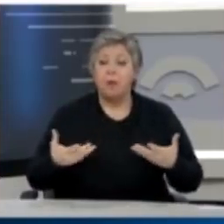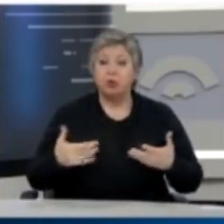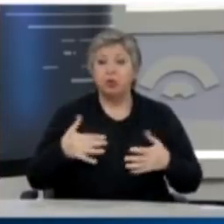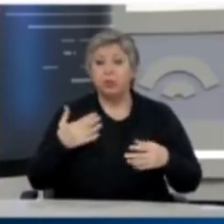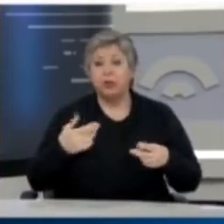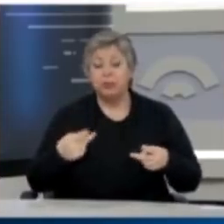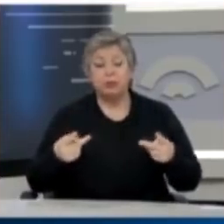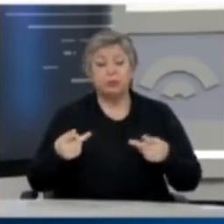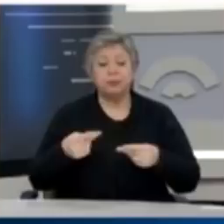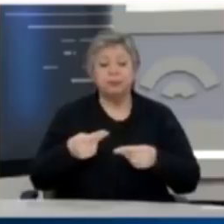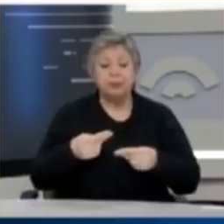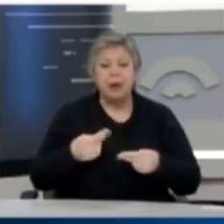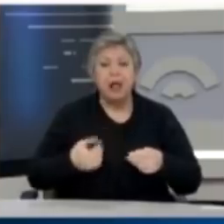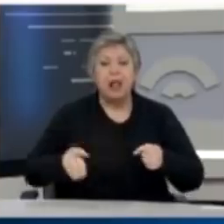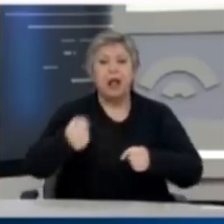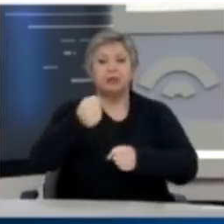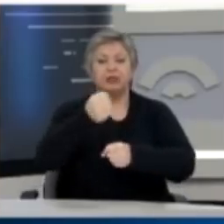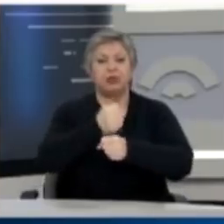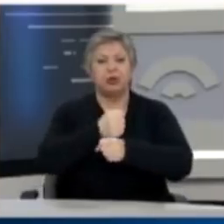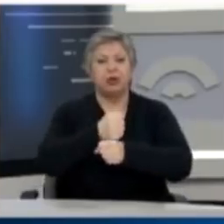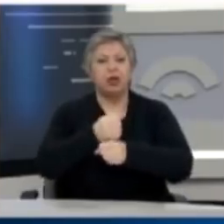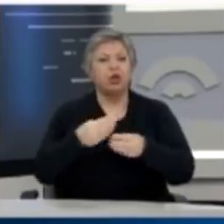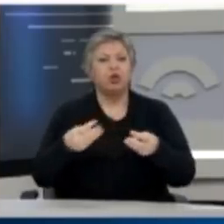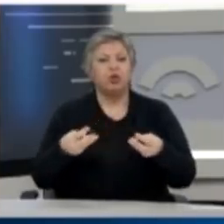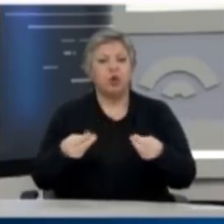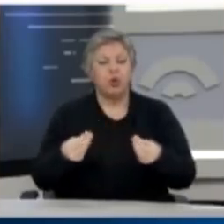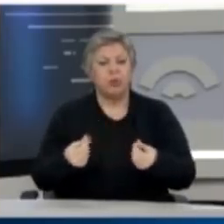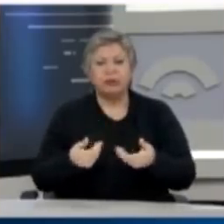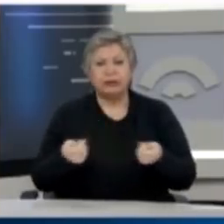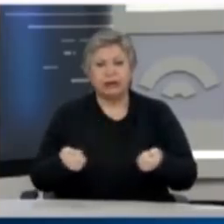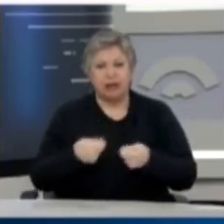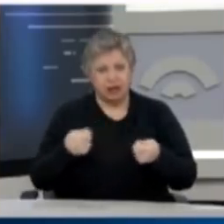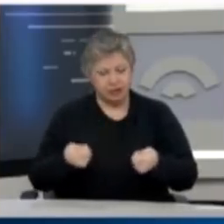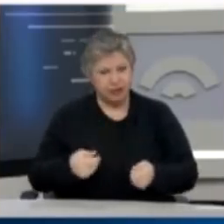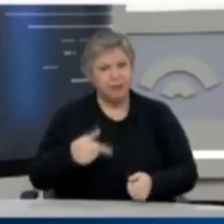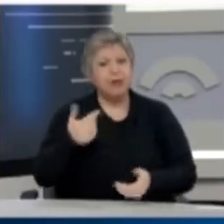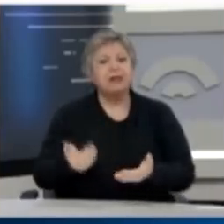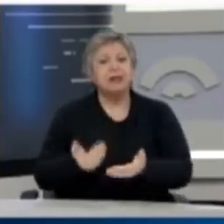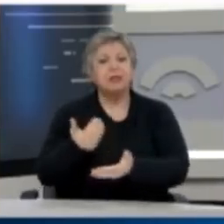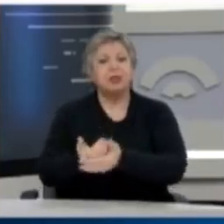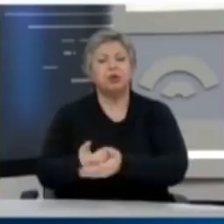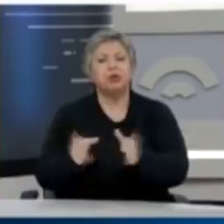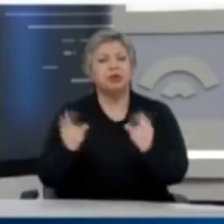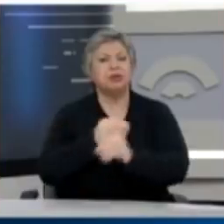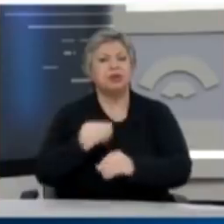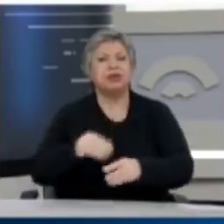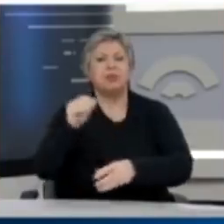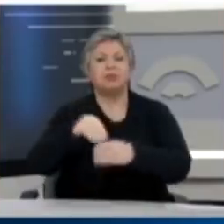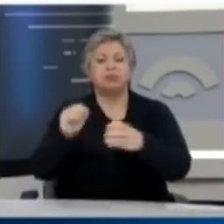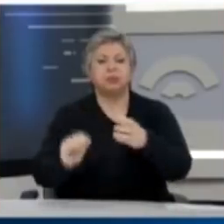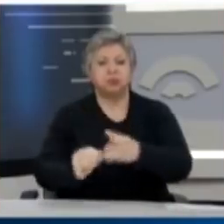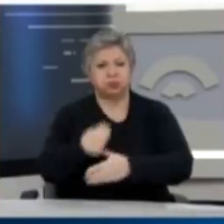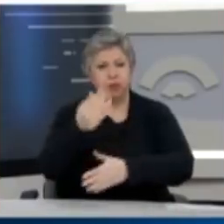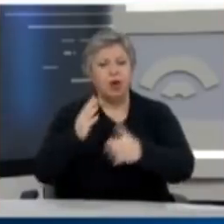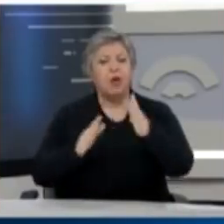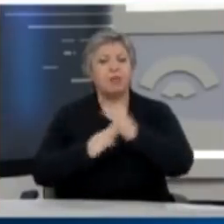έργο. Μάλιστα, με την πρότασή σας, κύριοι της κυβέρνησης, για την εκλογή του Προέδρου της Δημοκρατίας, λέτε καθαρά πως